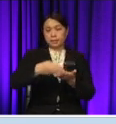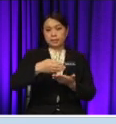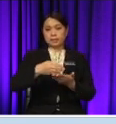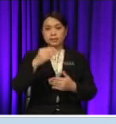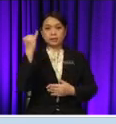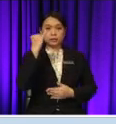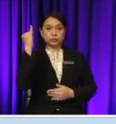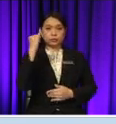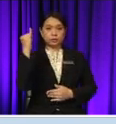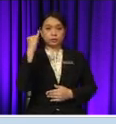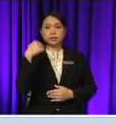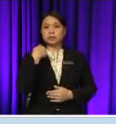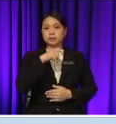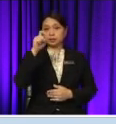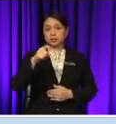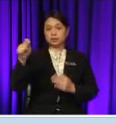kedua